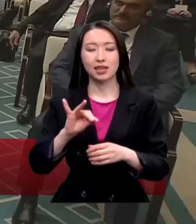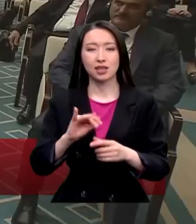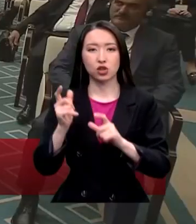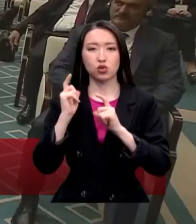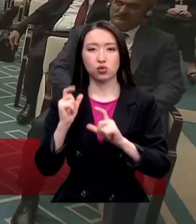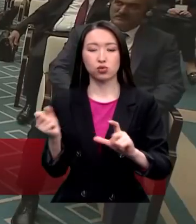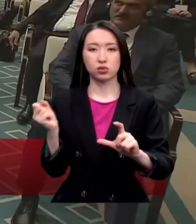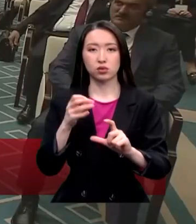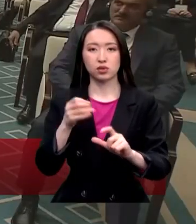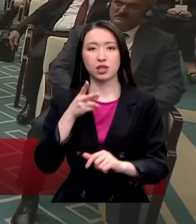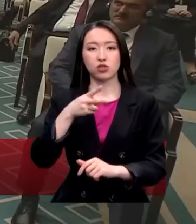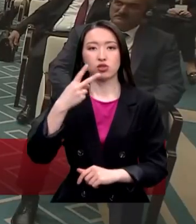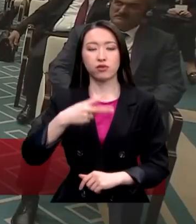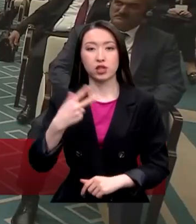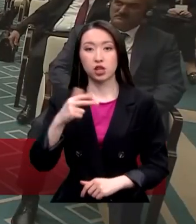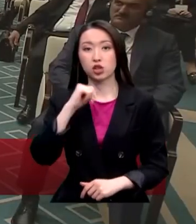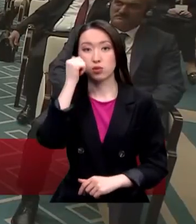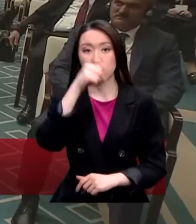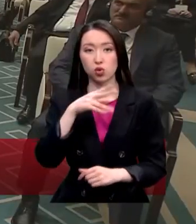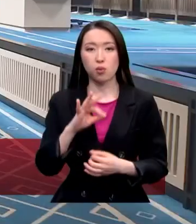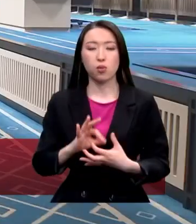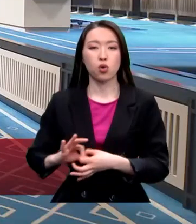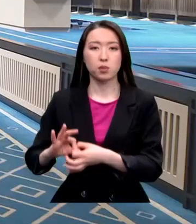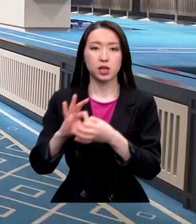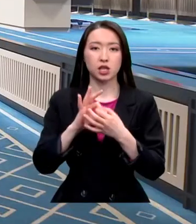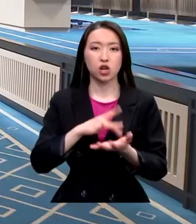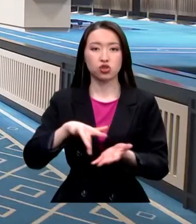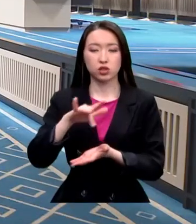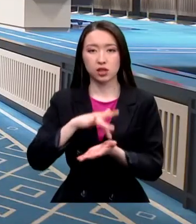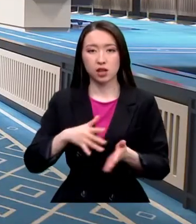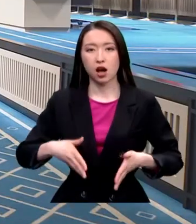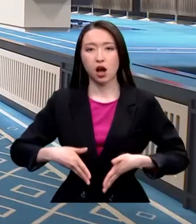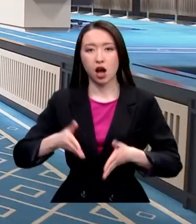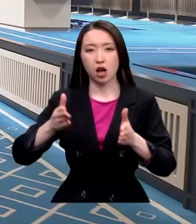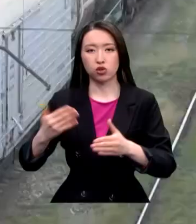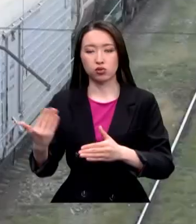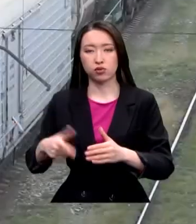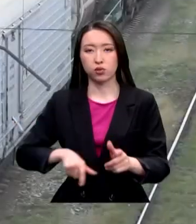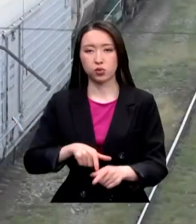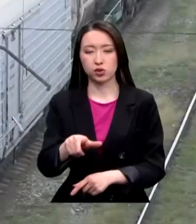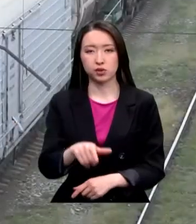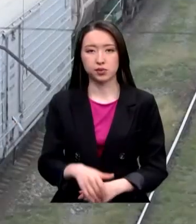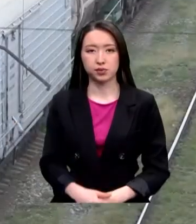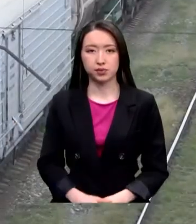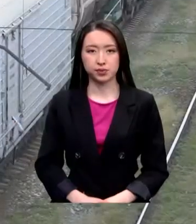грузопотока к 2023 году по объединяющему страны коридору Карсала-Халаки.